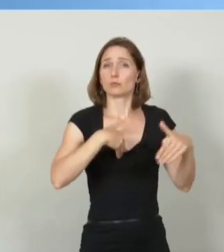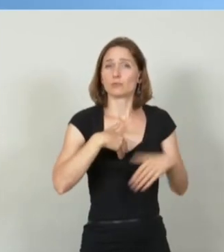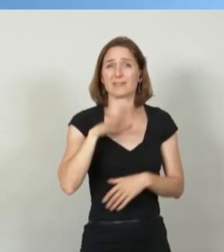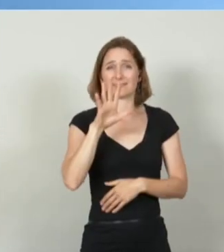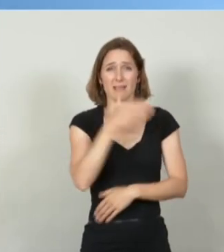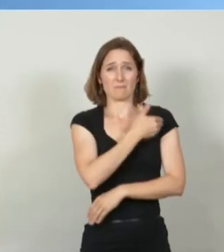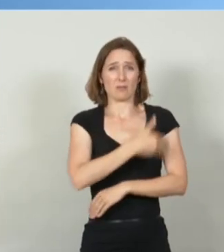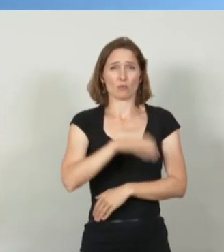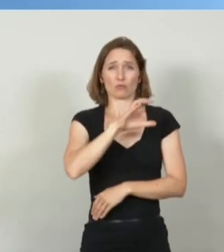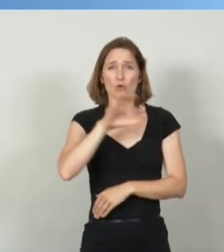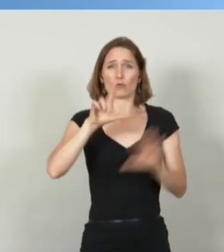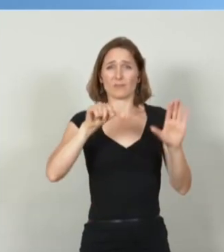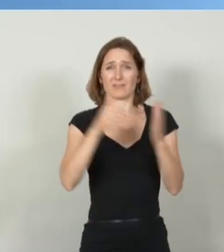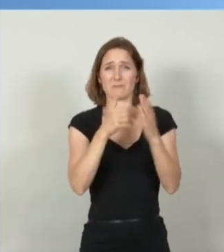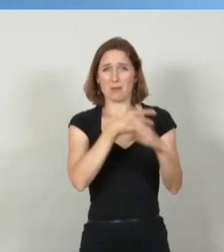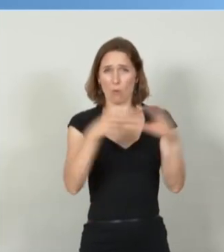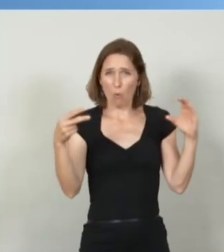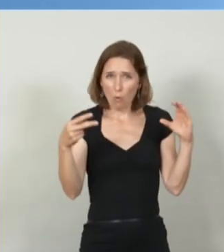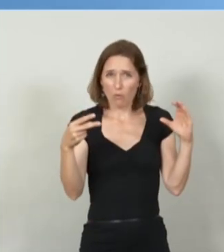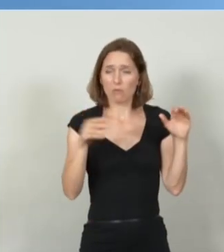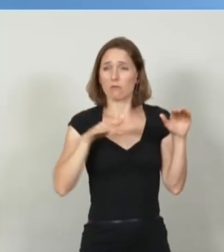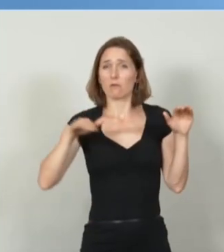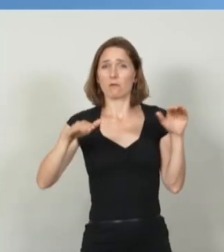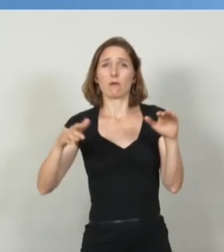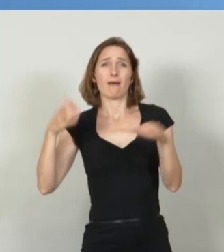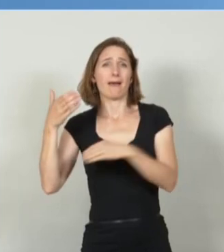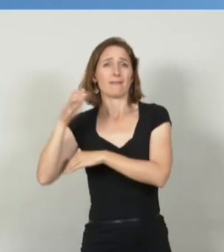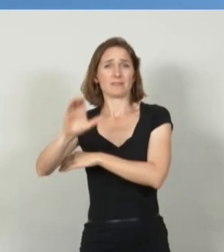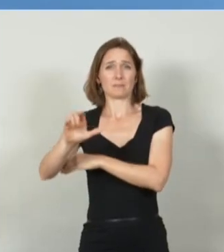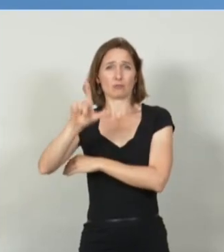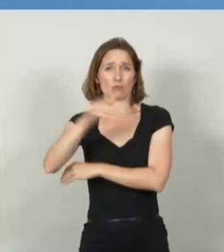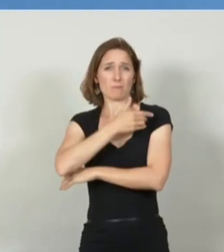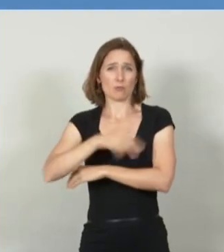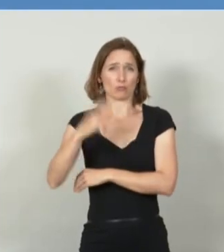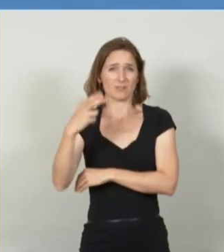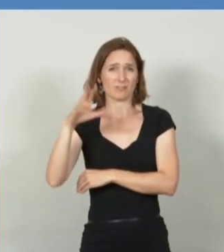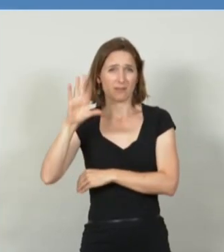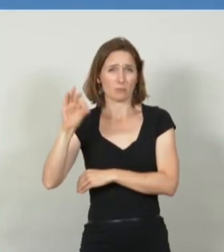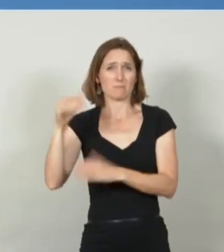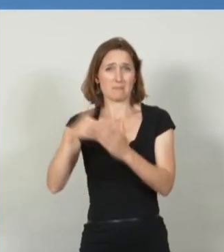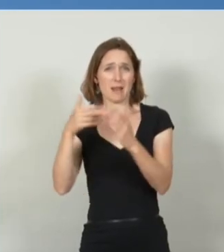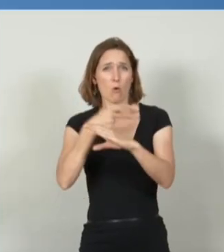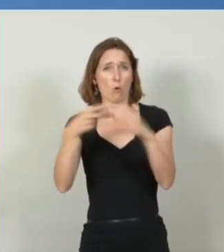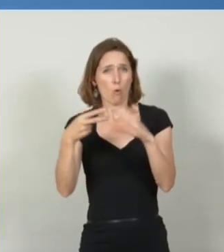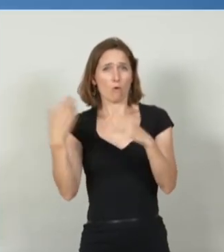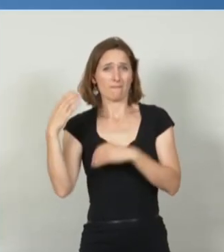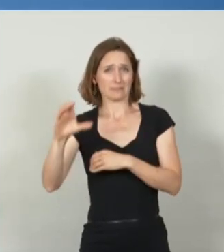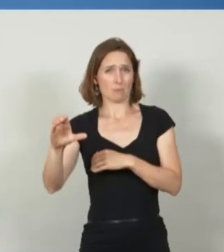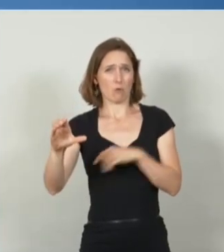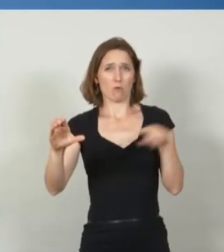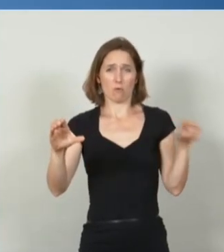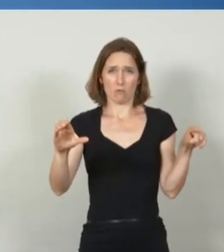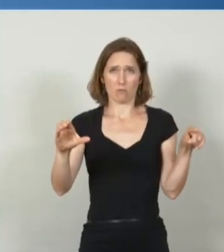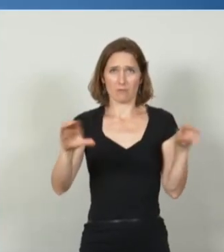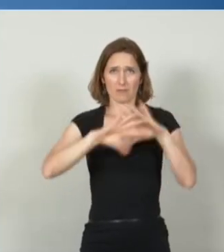pardon et quand l'investissement il y a deux millions 350 000 euros d'investissement que au milieu de cela